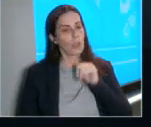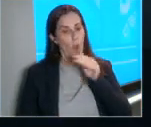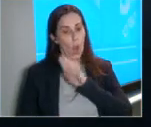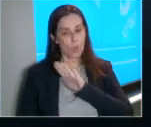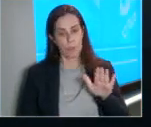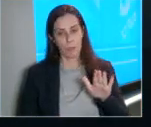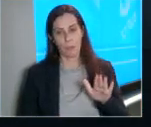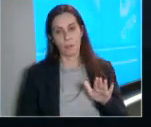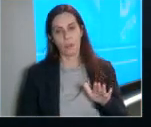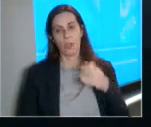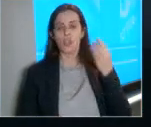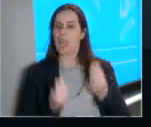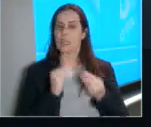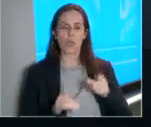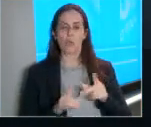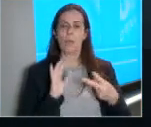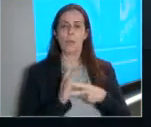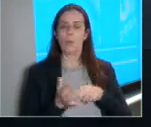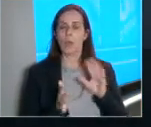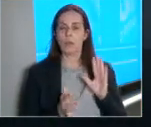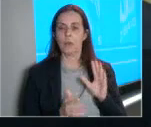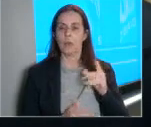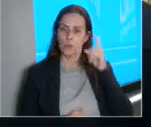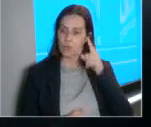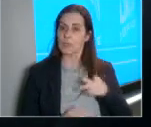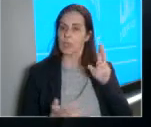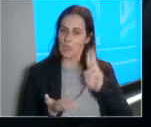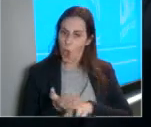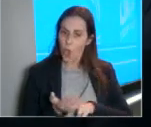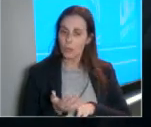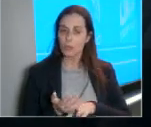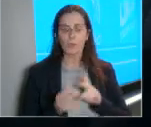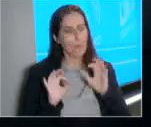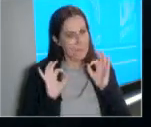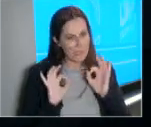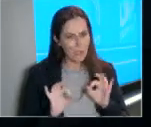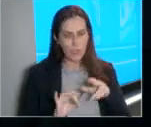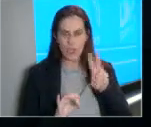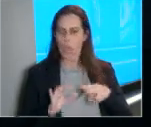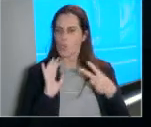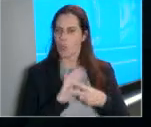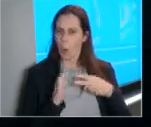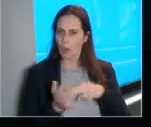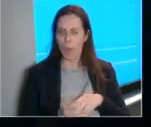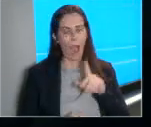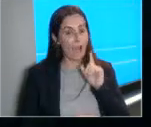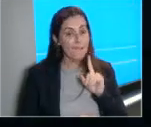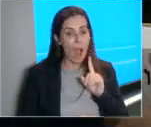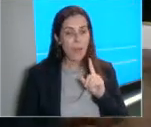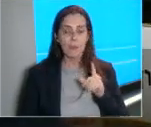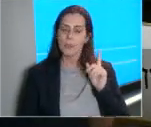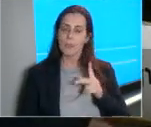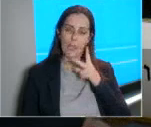רוצה שיקחו את זה וישחקו עם זה בפוליטיקה, אני חושב שזה נכון, זה לגיטימי שיש פוליטיקה, אבל